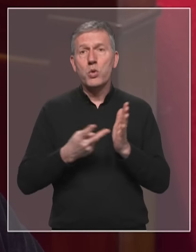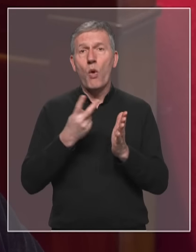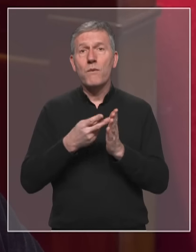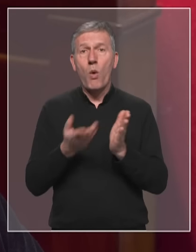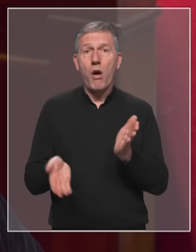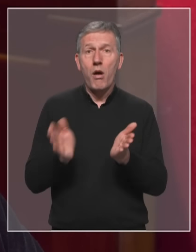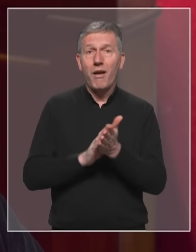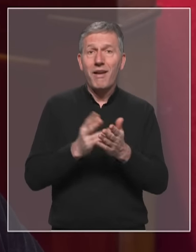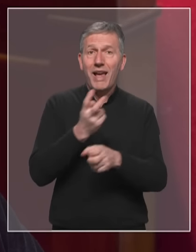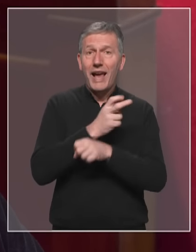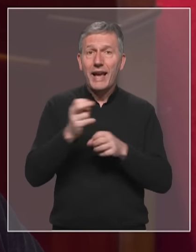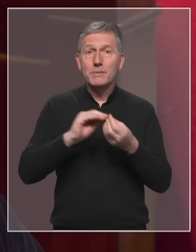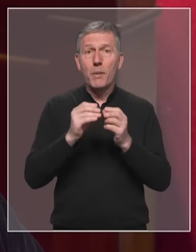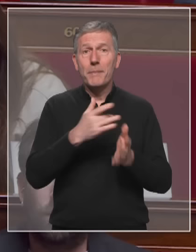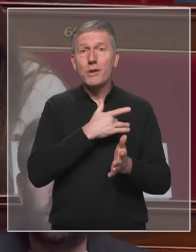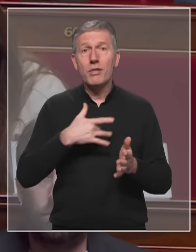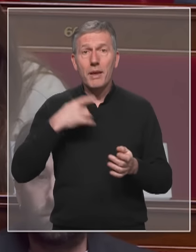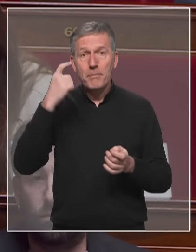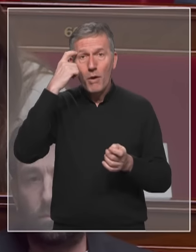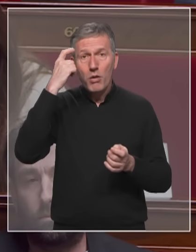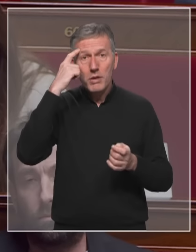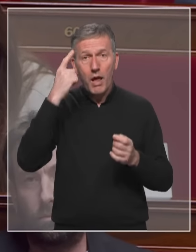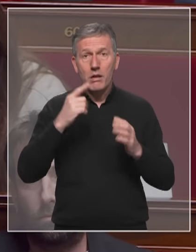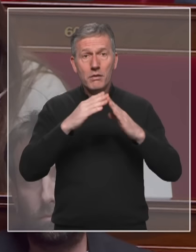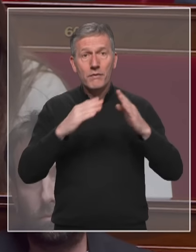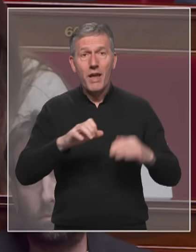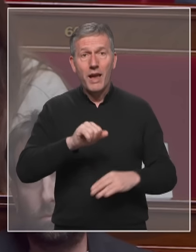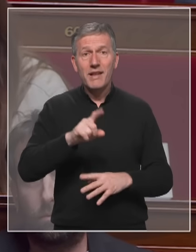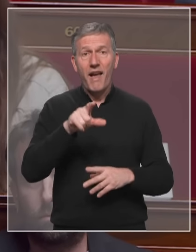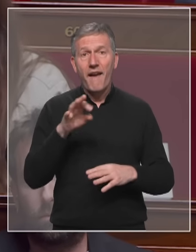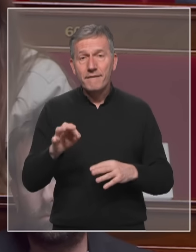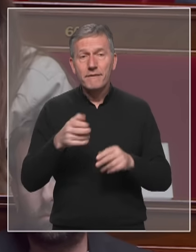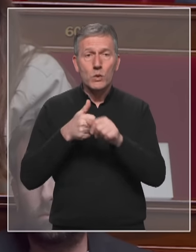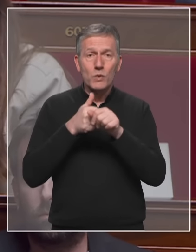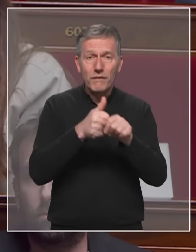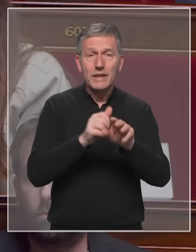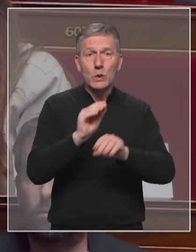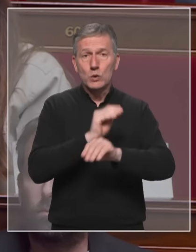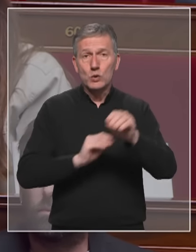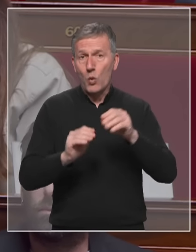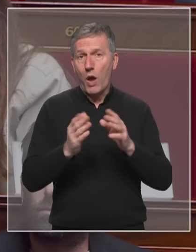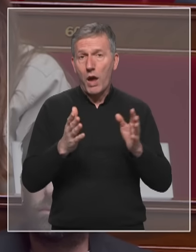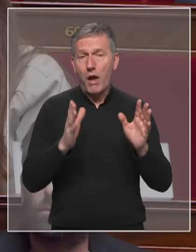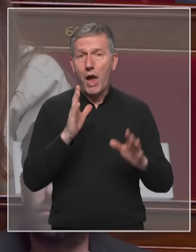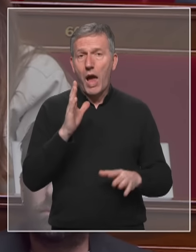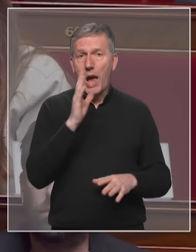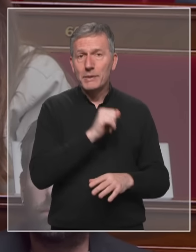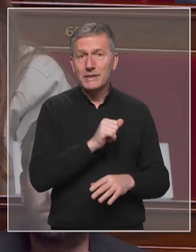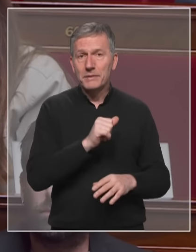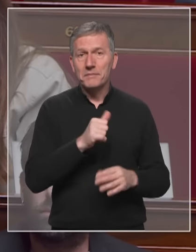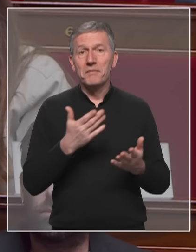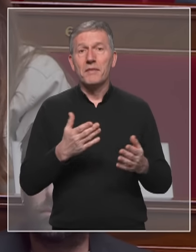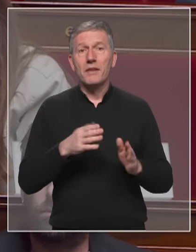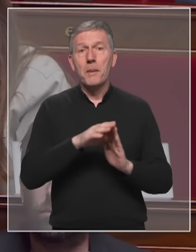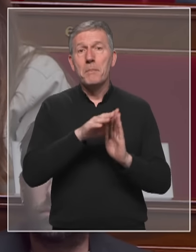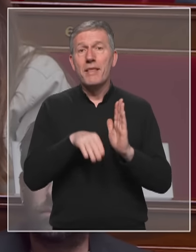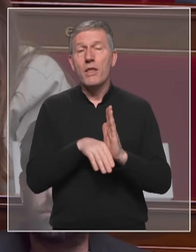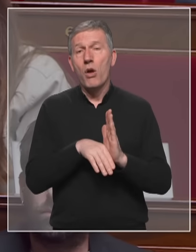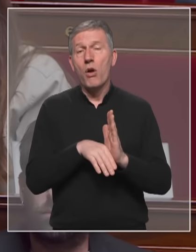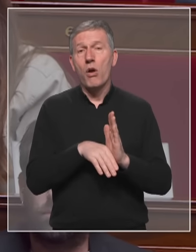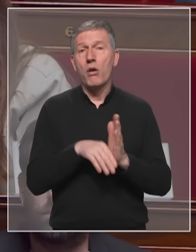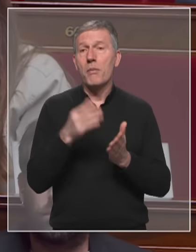risques d'avoir des problèmes de santé mentale, mais sans domicile fixe, les suivis et les soins sont impossibles. Les mineurs non